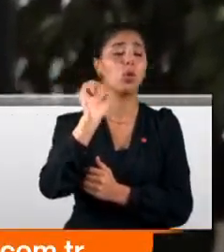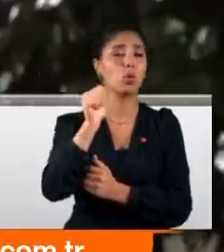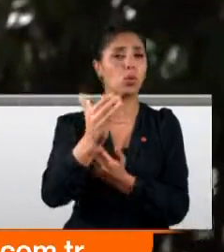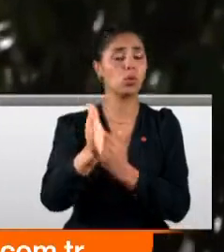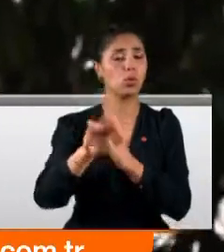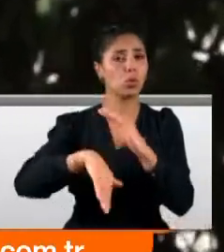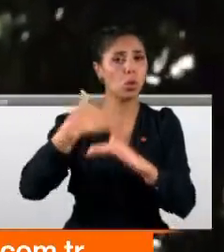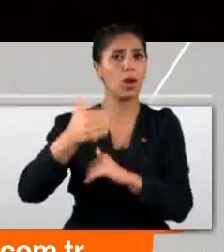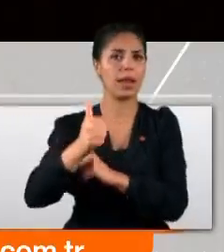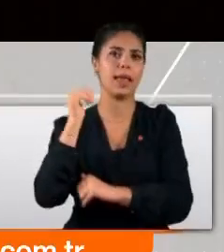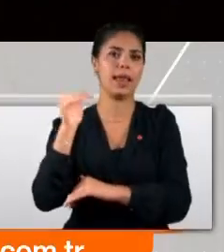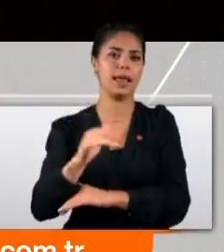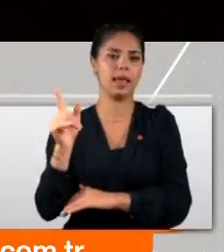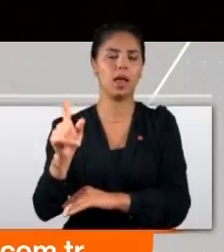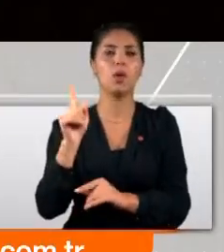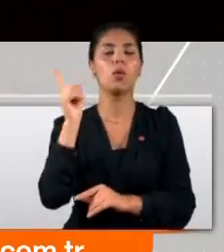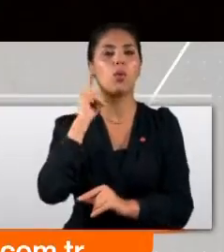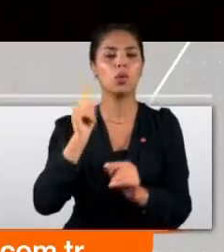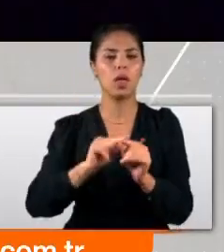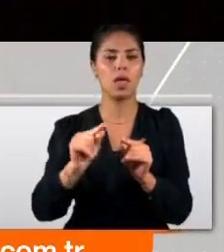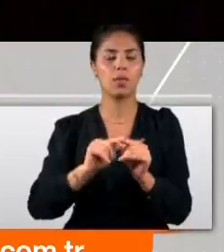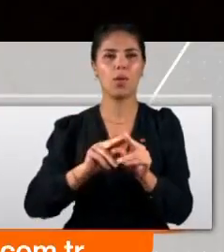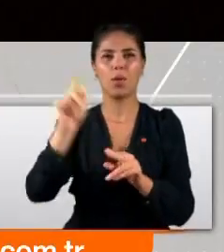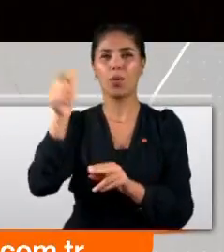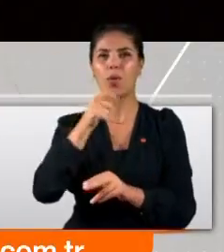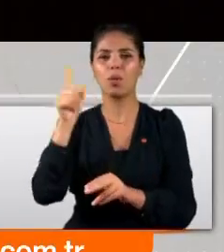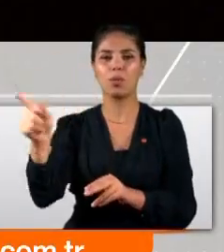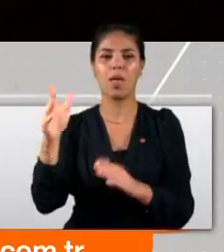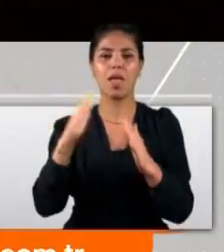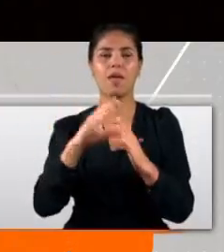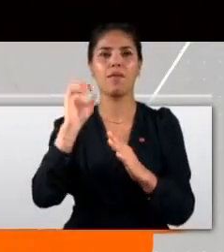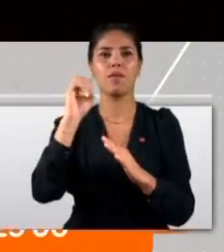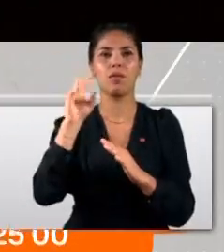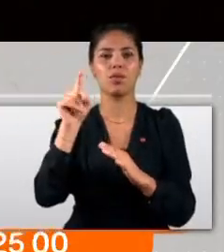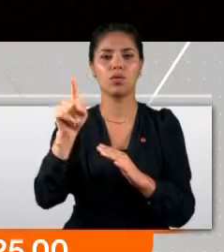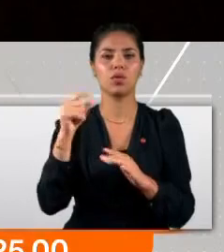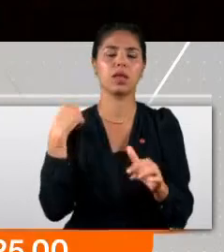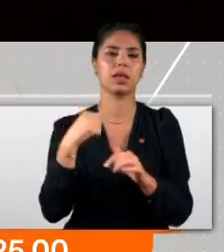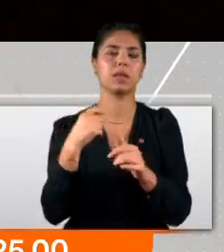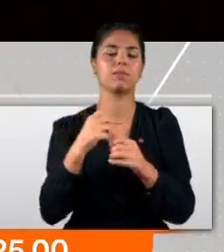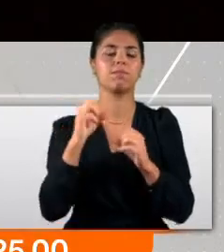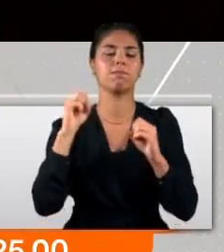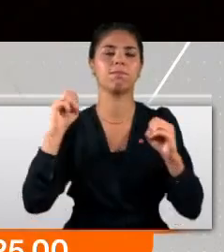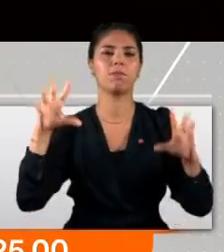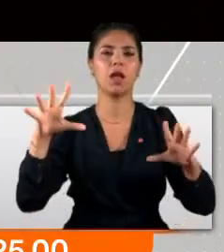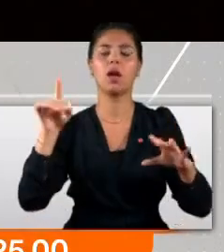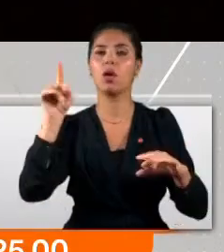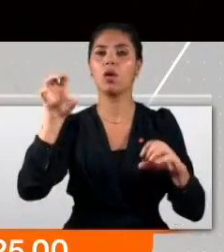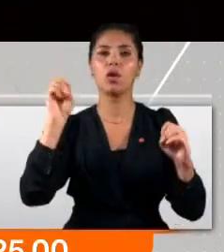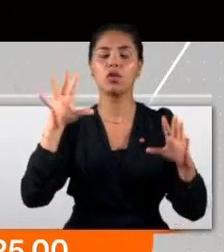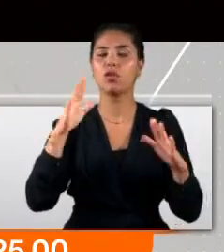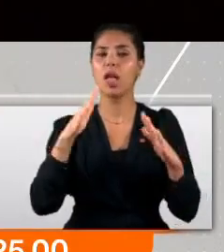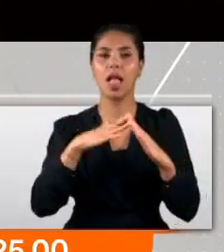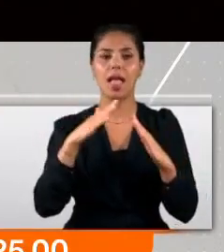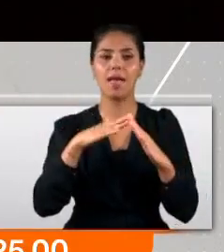sonra ortaya çıktı. Ünlü ekonomist Korhan Berzek'in evin ışıkları uzun bir aradan sonra yeniden yandı. O ışıkların yandığı